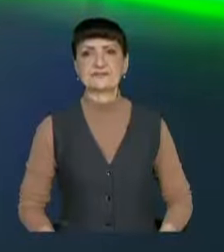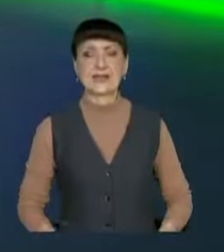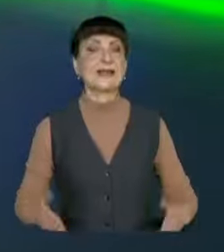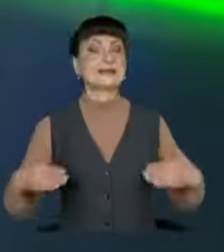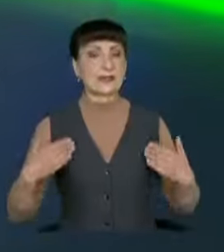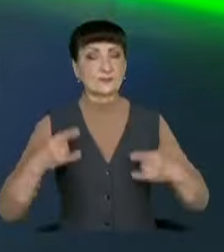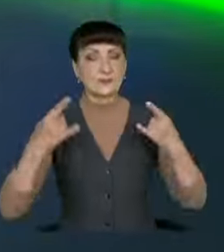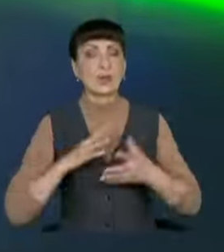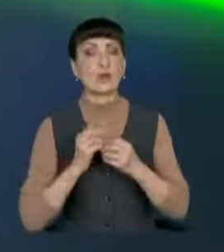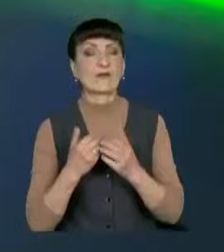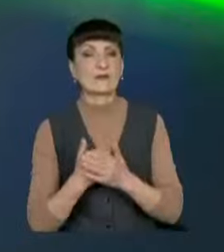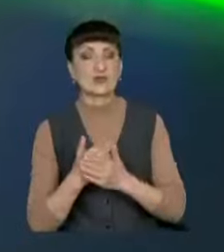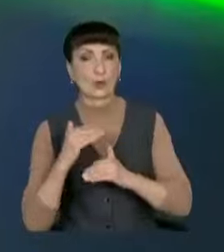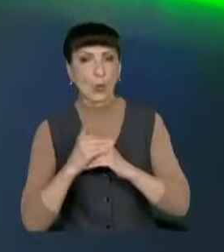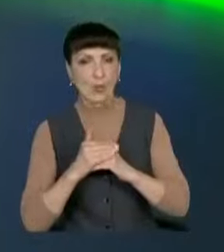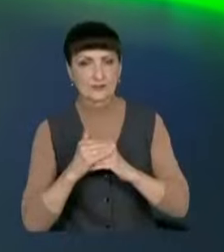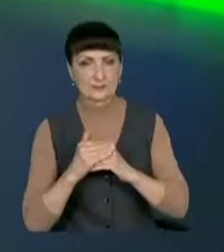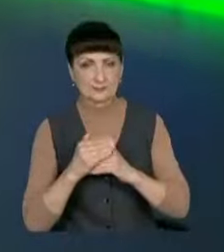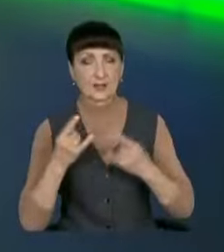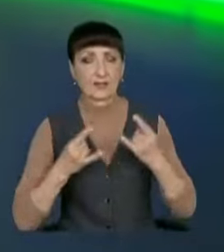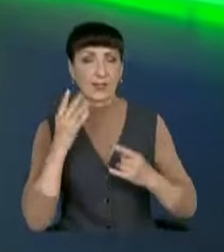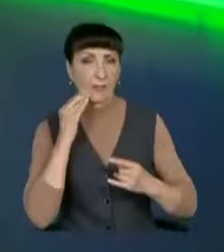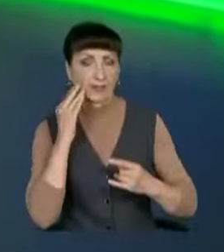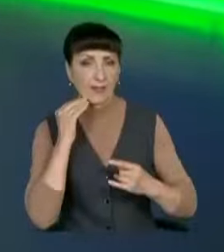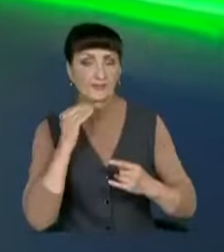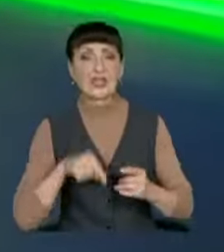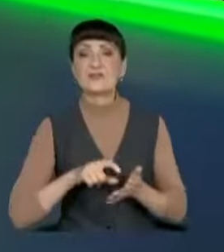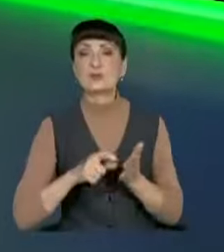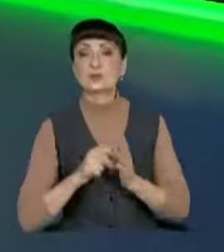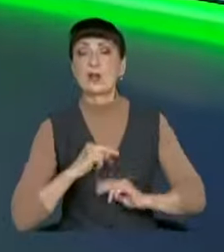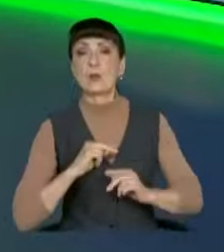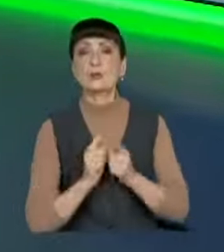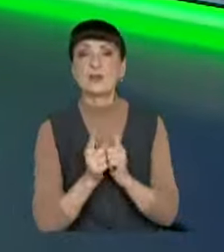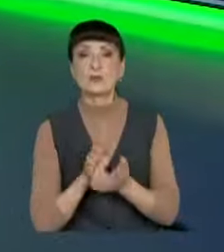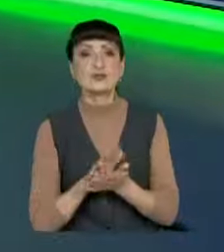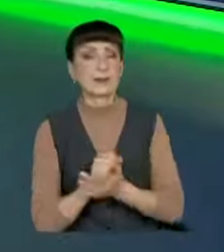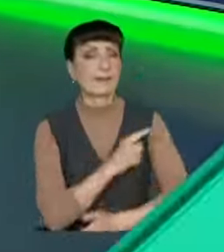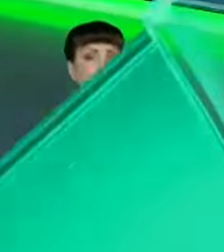Здравствуйте, в эфире итоговые новости на телеканале «Алматы», в студии Диас Махамбетов. Смотрите сегодня.